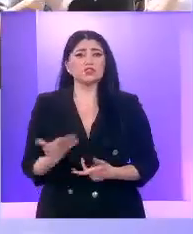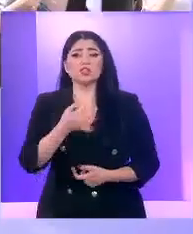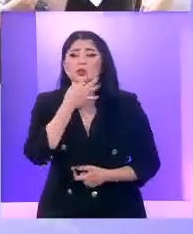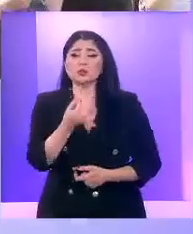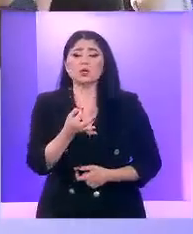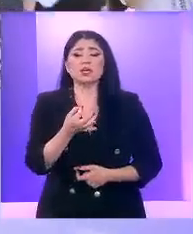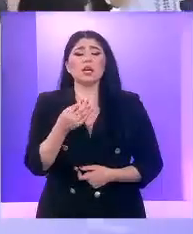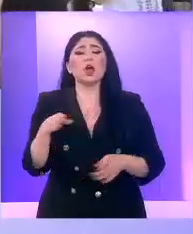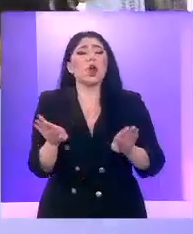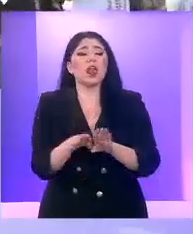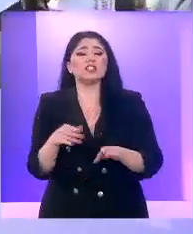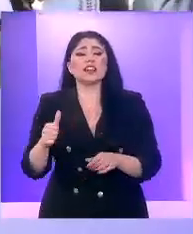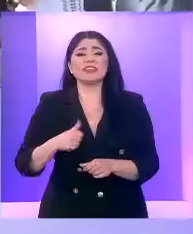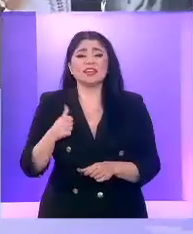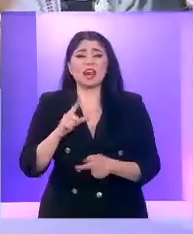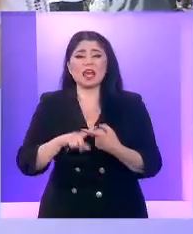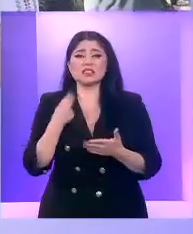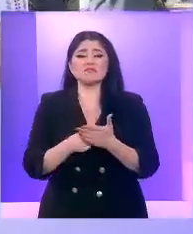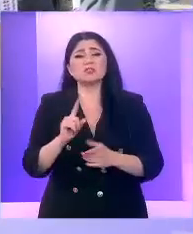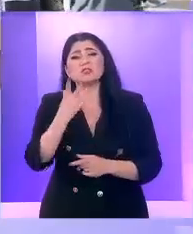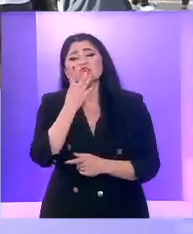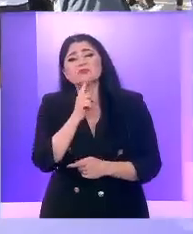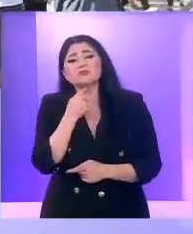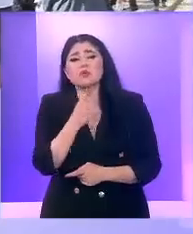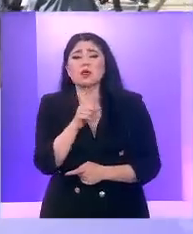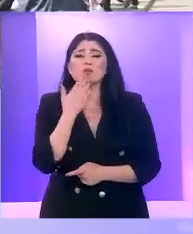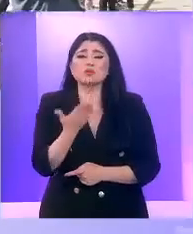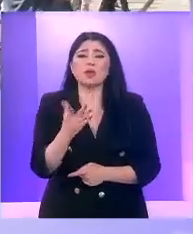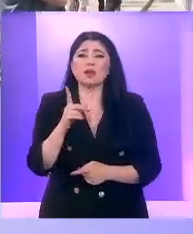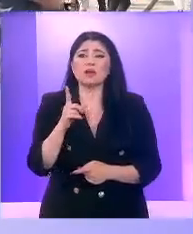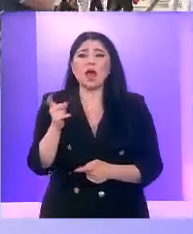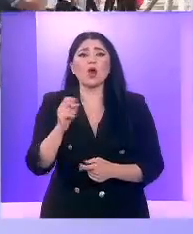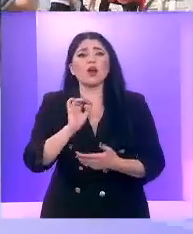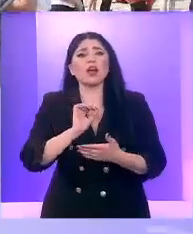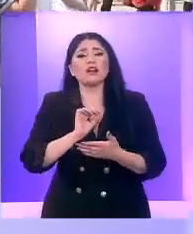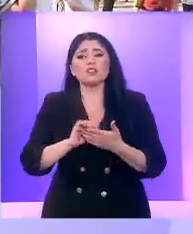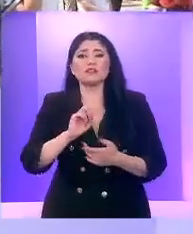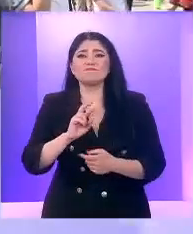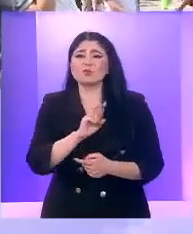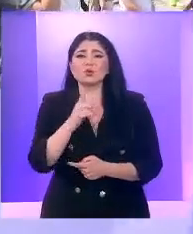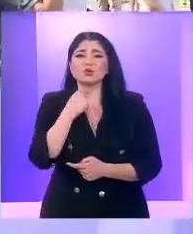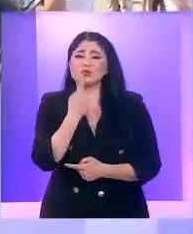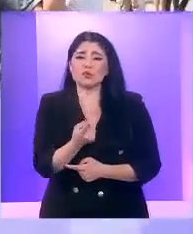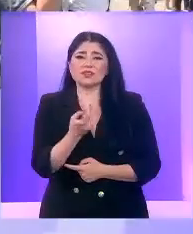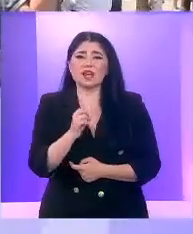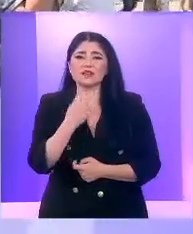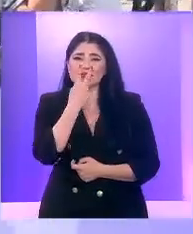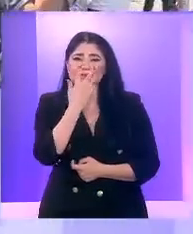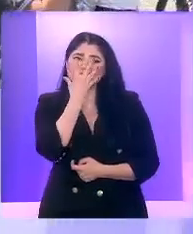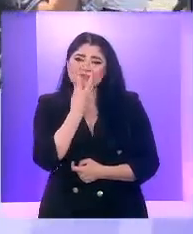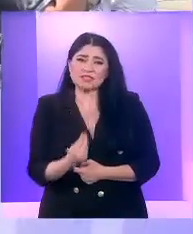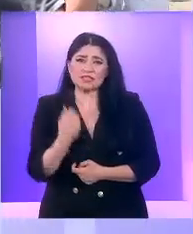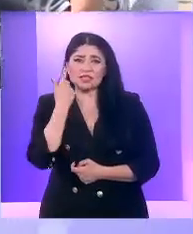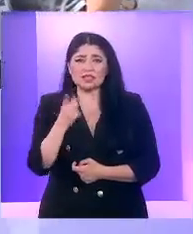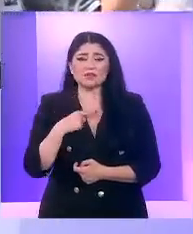despre salarizare? Se plâng vreodată în cancelarie? Ei nu se plâng niciodată, dar le vedem tristețea din ziua de salariu, tristețe